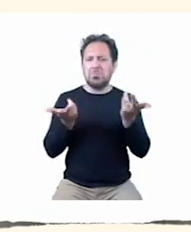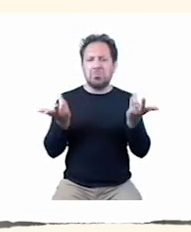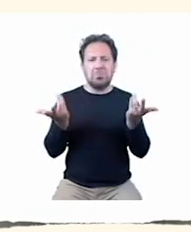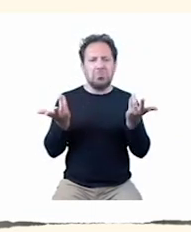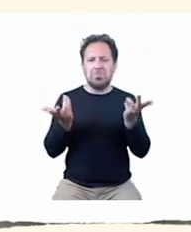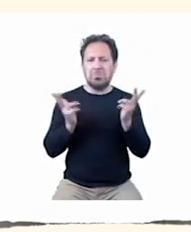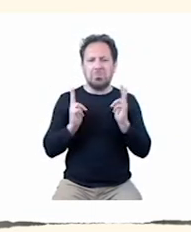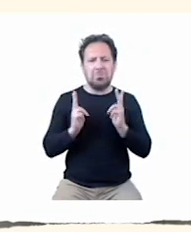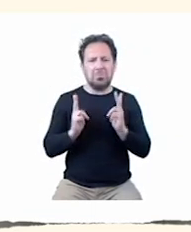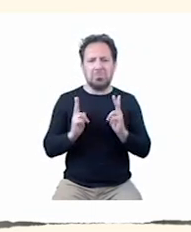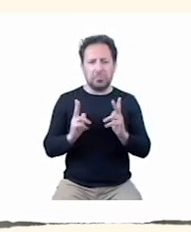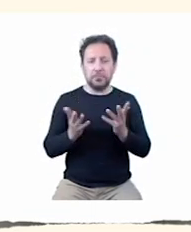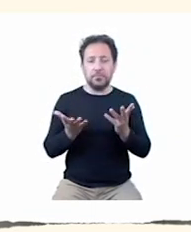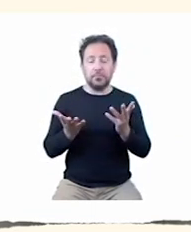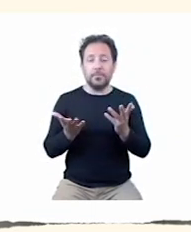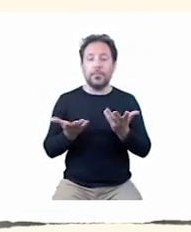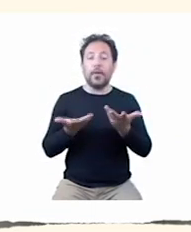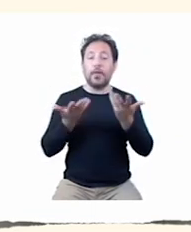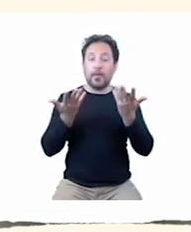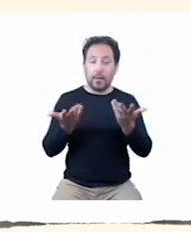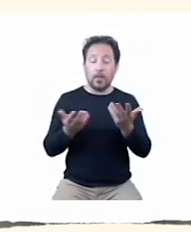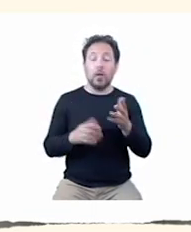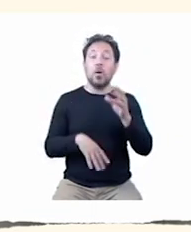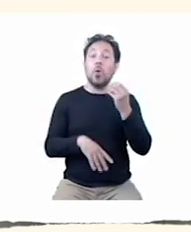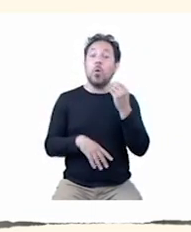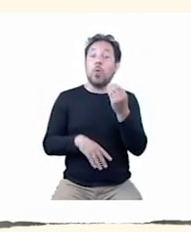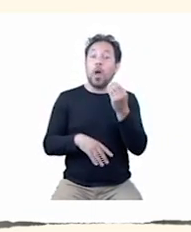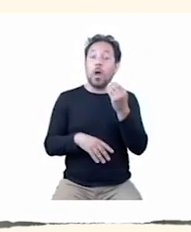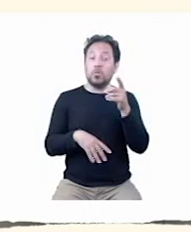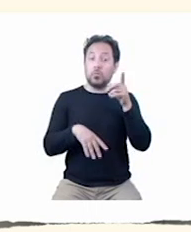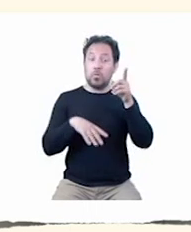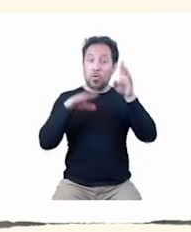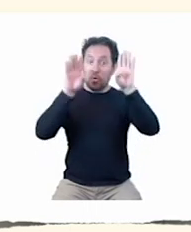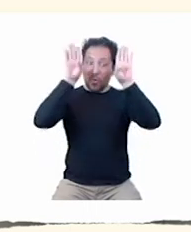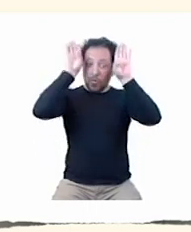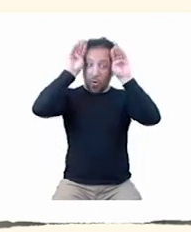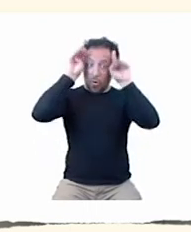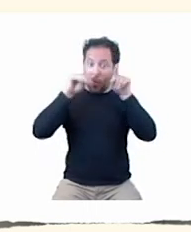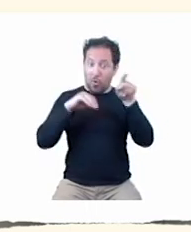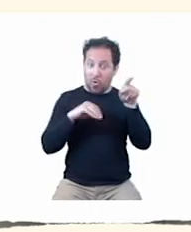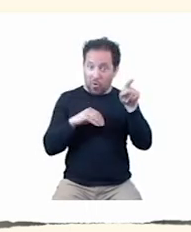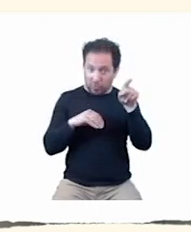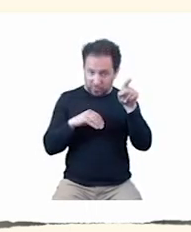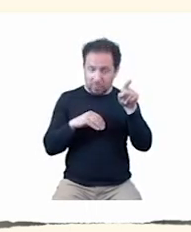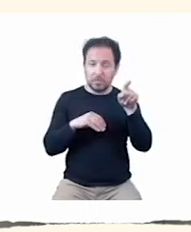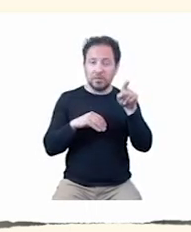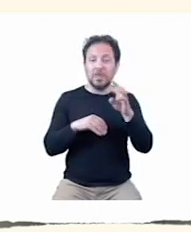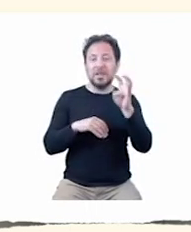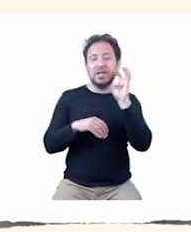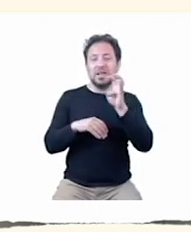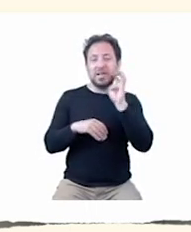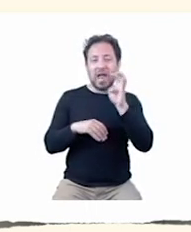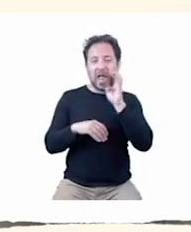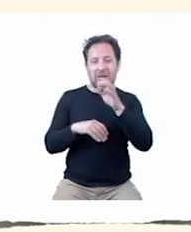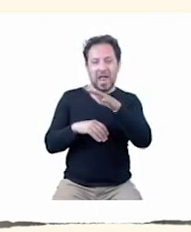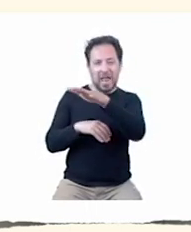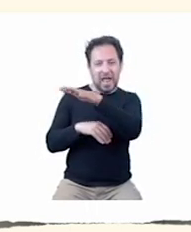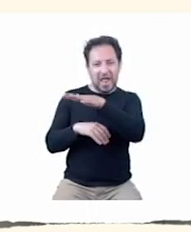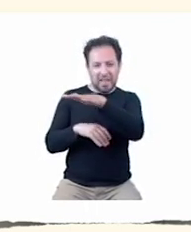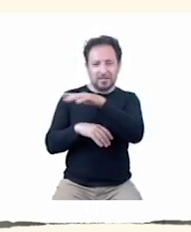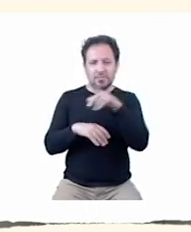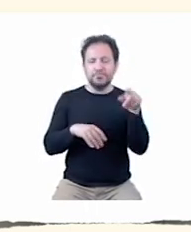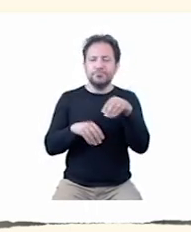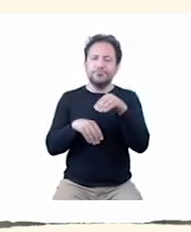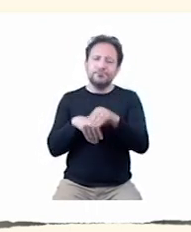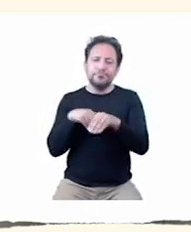In effetti, lui dirigeva nonna Nini piuttosto bene. Ma quando Rocky camminava